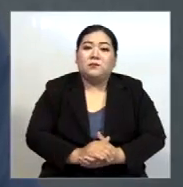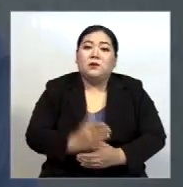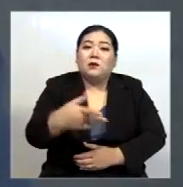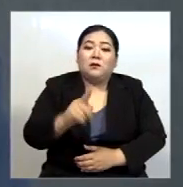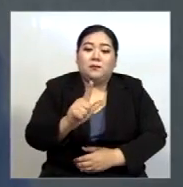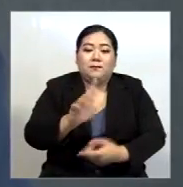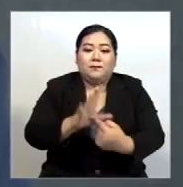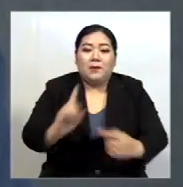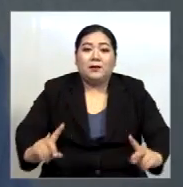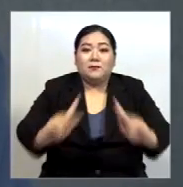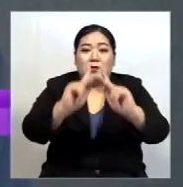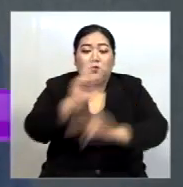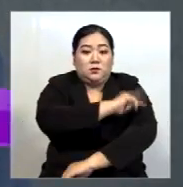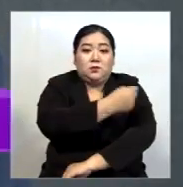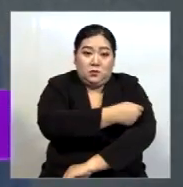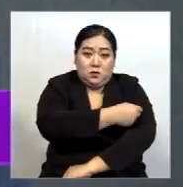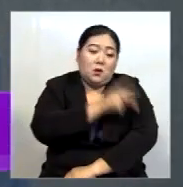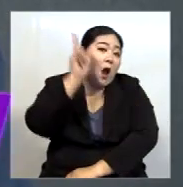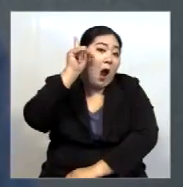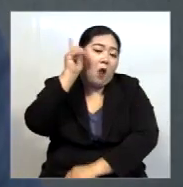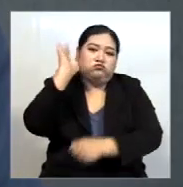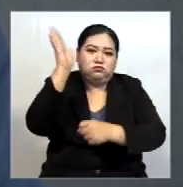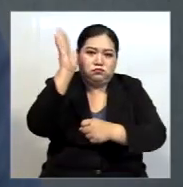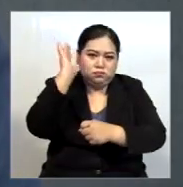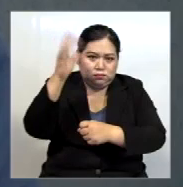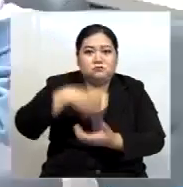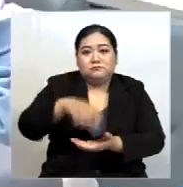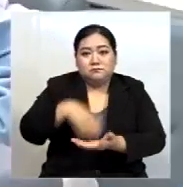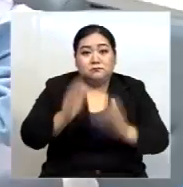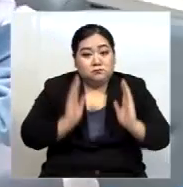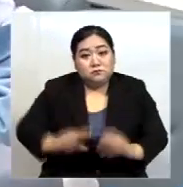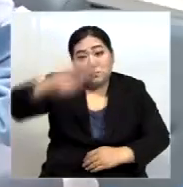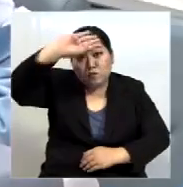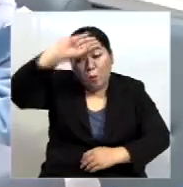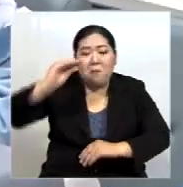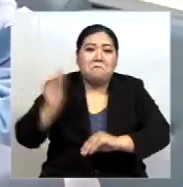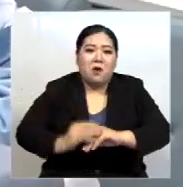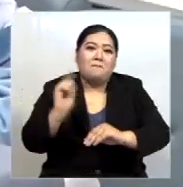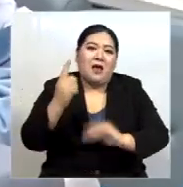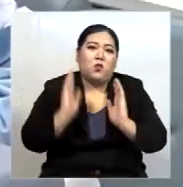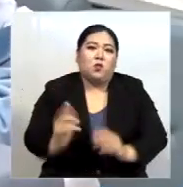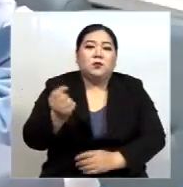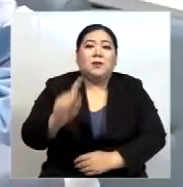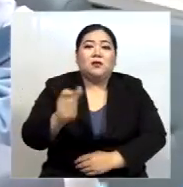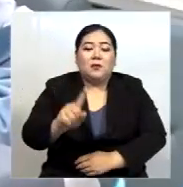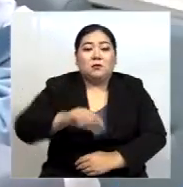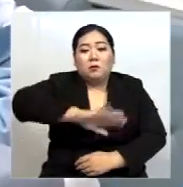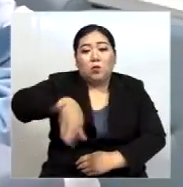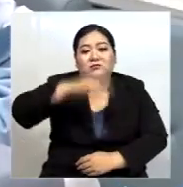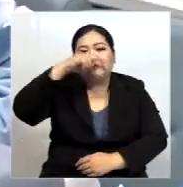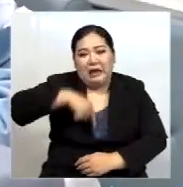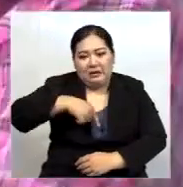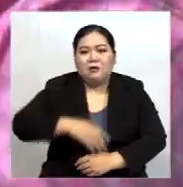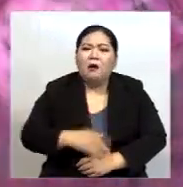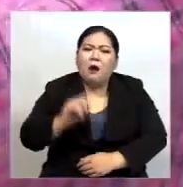าญจนพิมายปลัดกระทรวงสาธารณสุขนะครับได้แถลงพบผู้ป่วยยืนยันติดเชื้อเพิ่ม11คนโดย11คนนี้ทั้งหมดเป็นคนไท